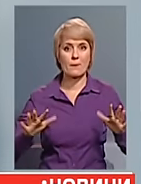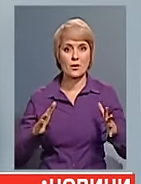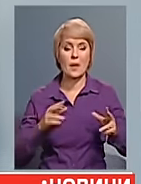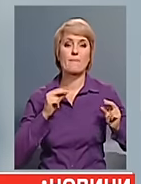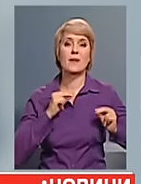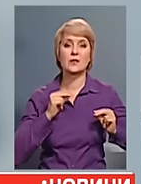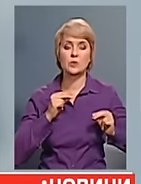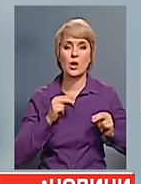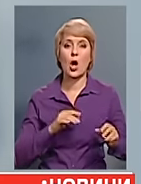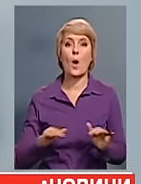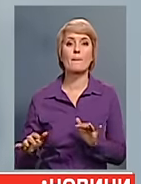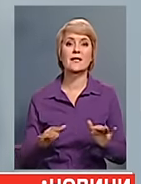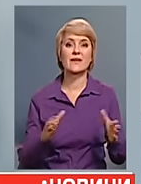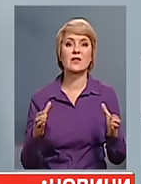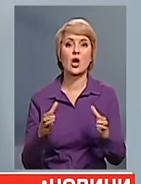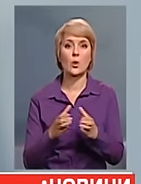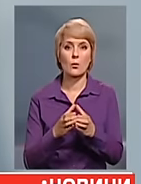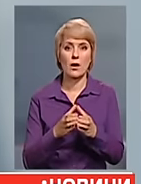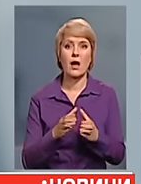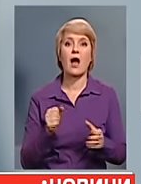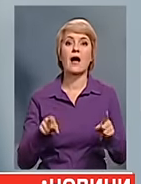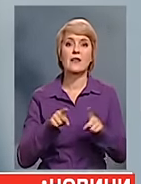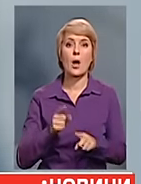група головного управління ДСНС Хмельницької області, а